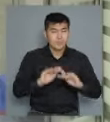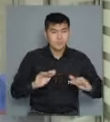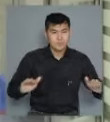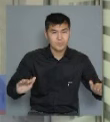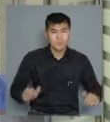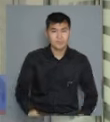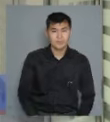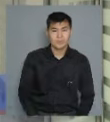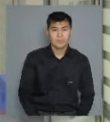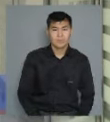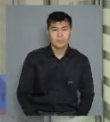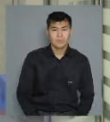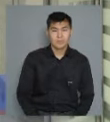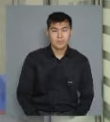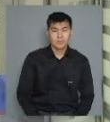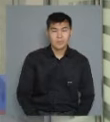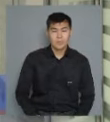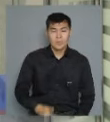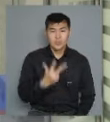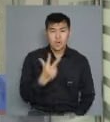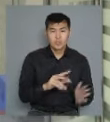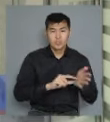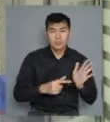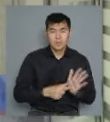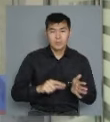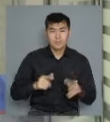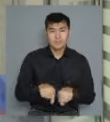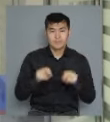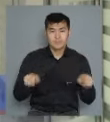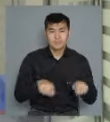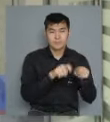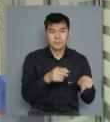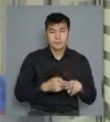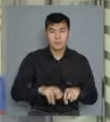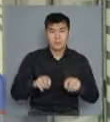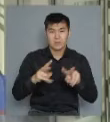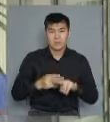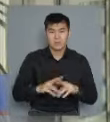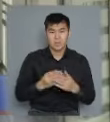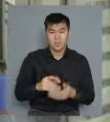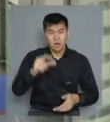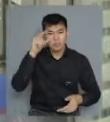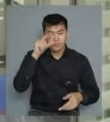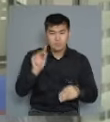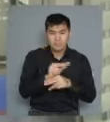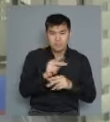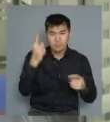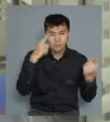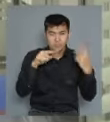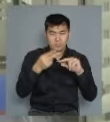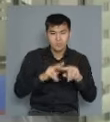Жабдықтар олар, получается, үш түрлі Vivo VR, Vivo Cosmo VR очкилері, және